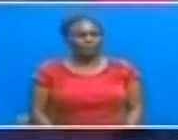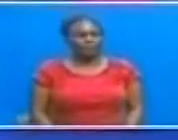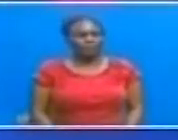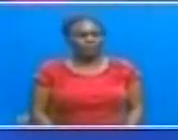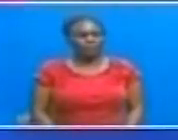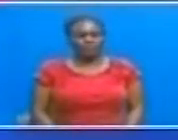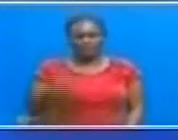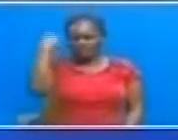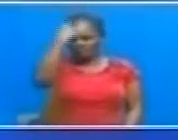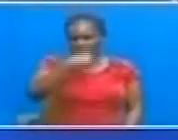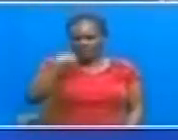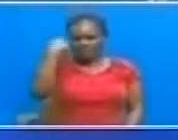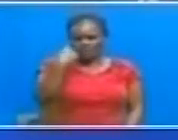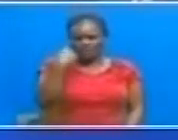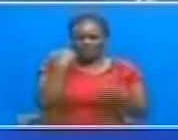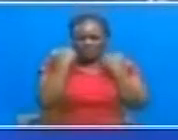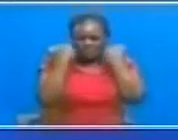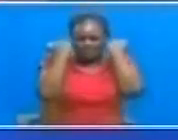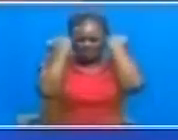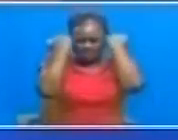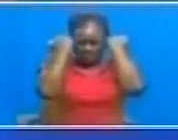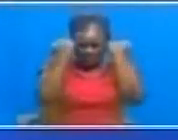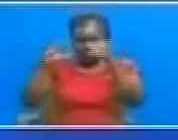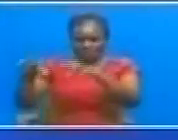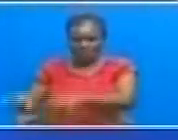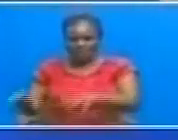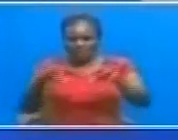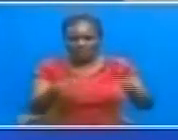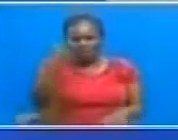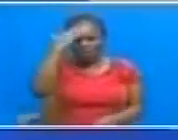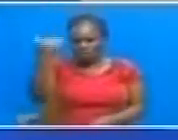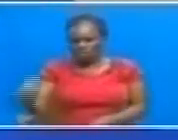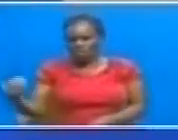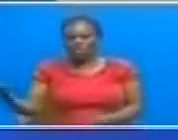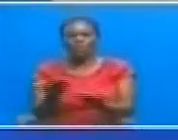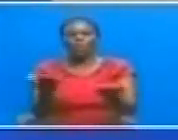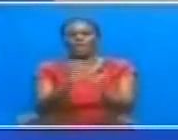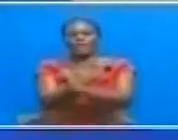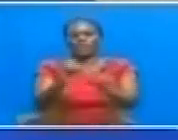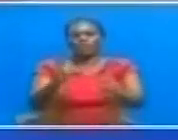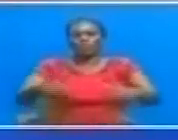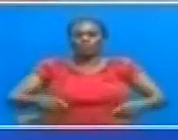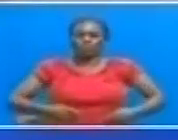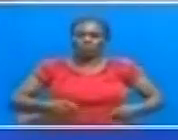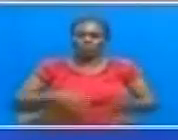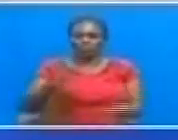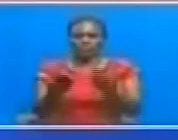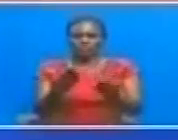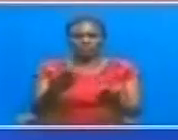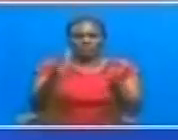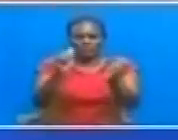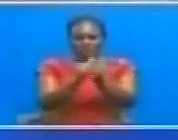Ni nyuso zilizosawijika kufuatia huzuni na mahangaiko ya kutojua watoto wao wako wapi. Vijana ambao ni kati ya umri wa